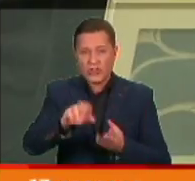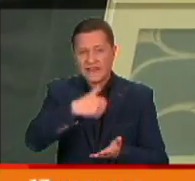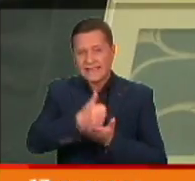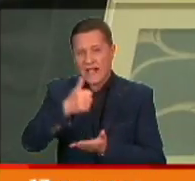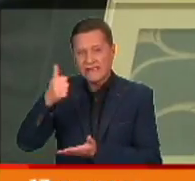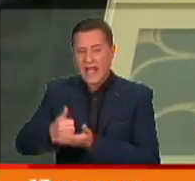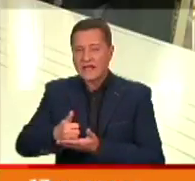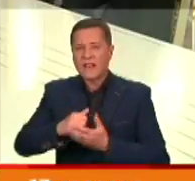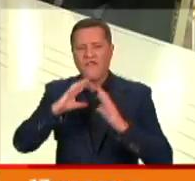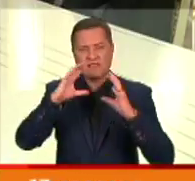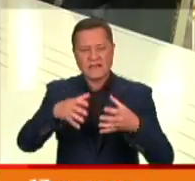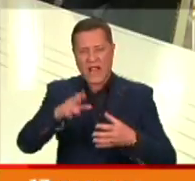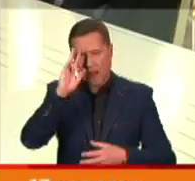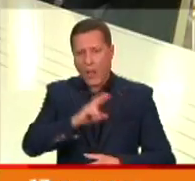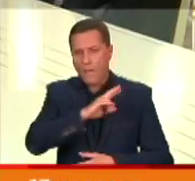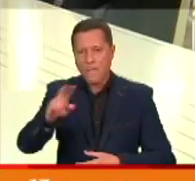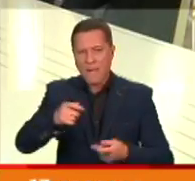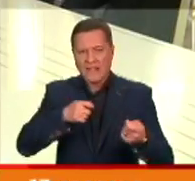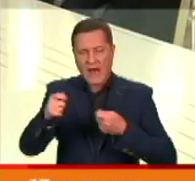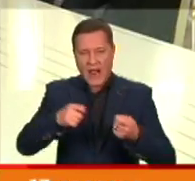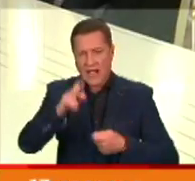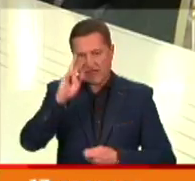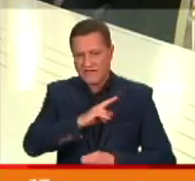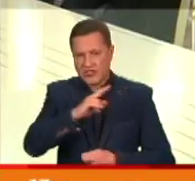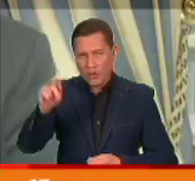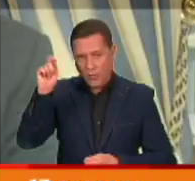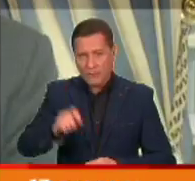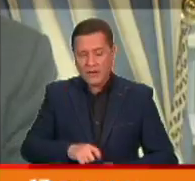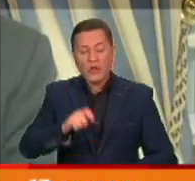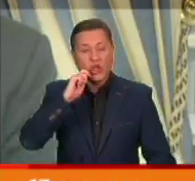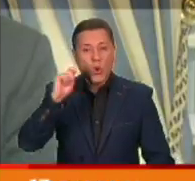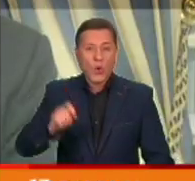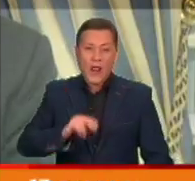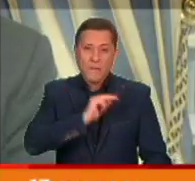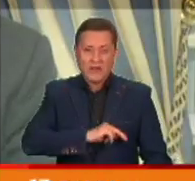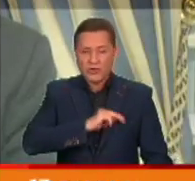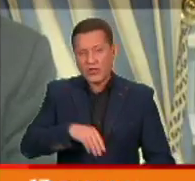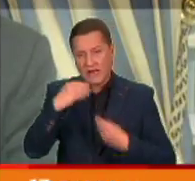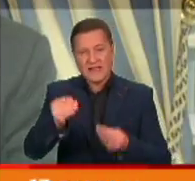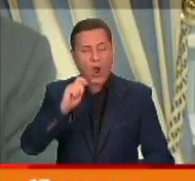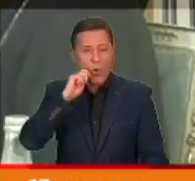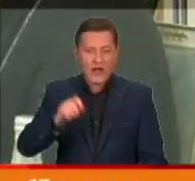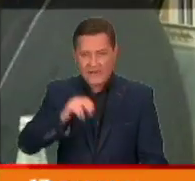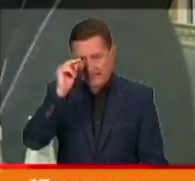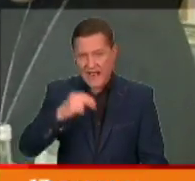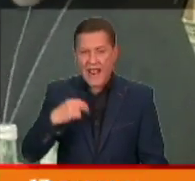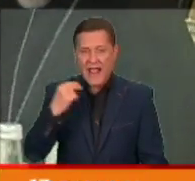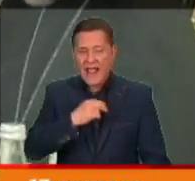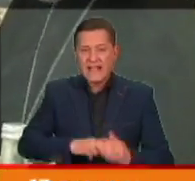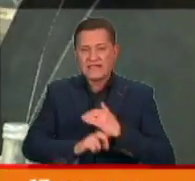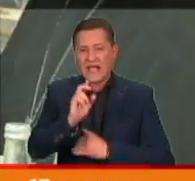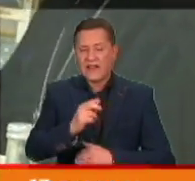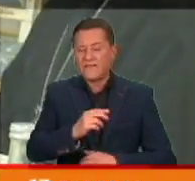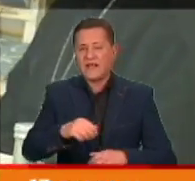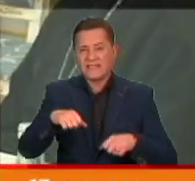Вселенського патріархату. Священнослужителі напередодні прибули до України працювати над наданням Українській церкві статусу